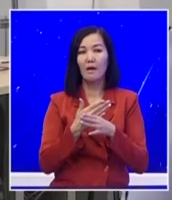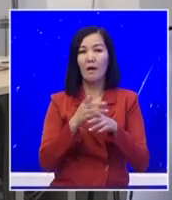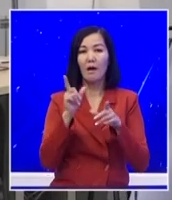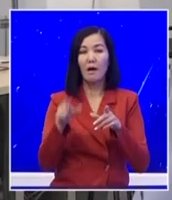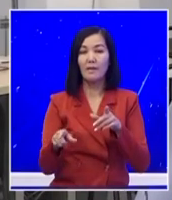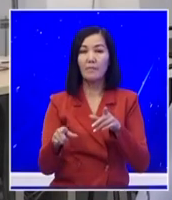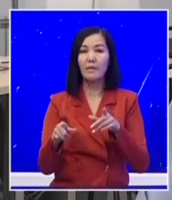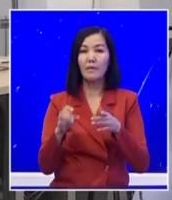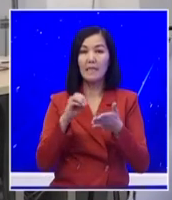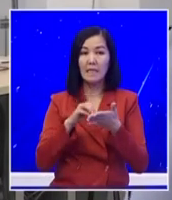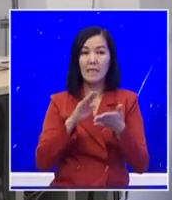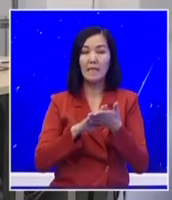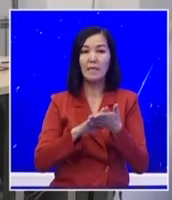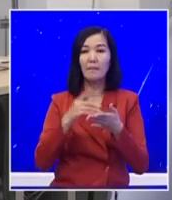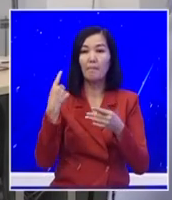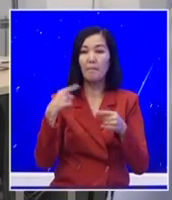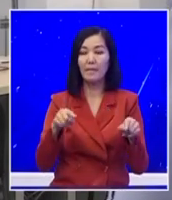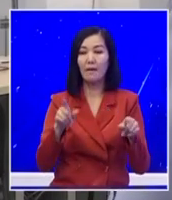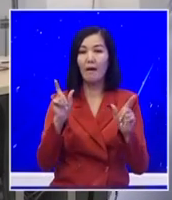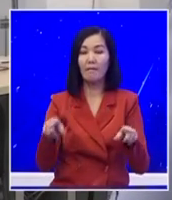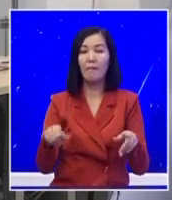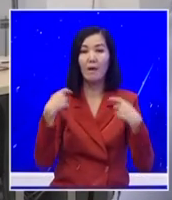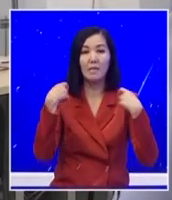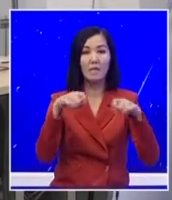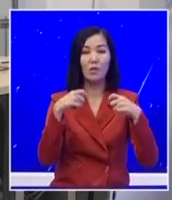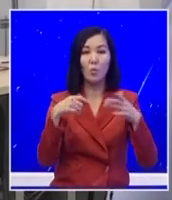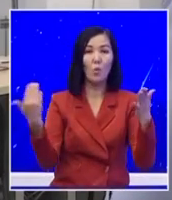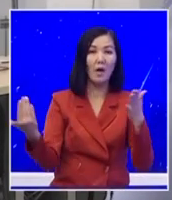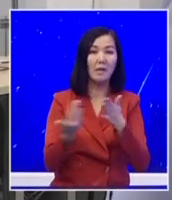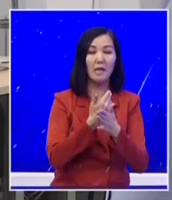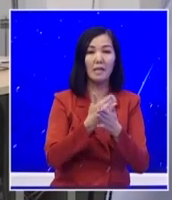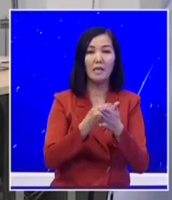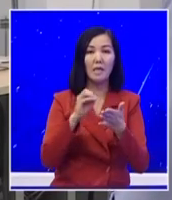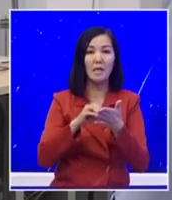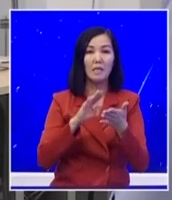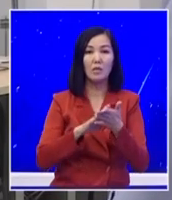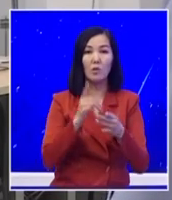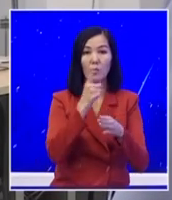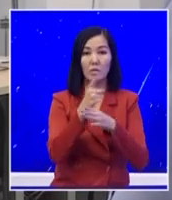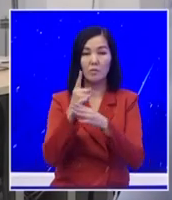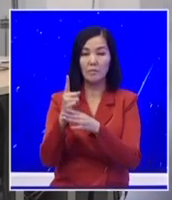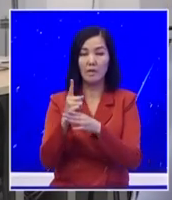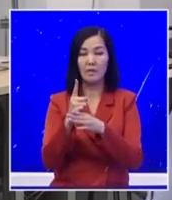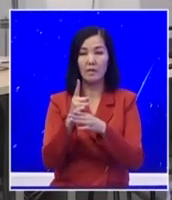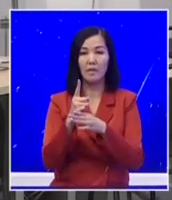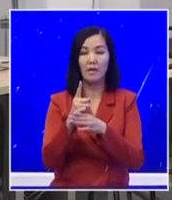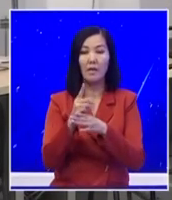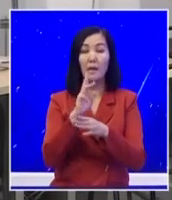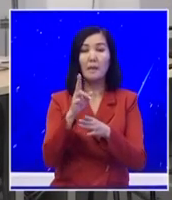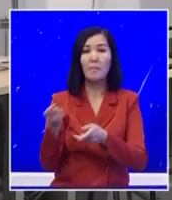атына қойылғаннан кейін басқа адамның атына сату не болмаса қайтадан есептен шығарып қайтадан қоюға тыйым салынады. Сол кім алып